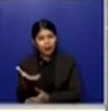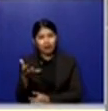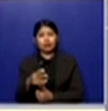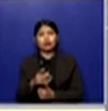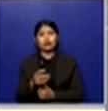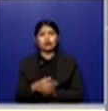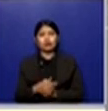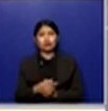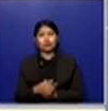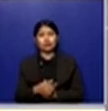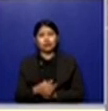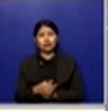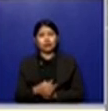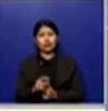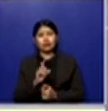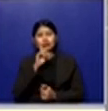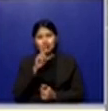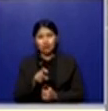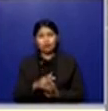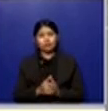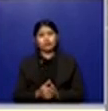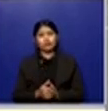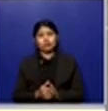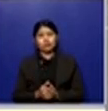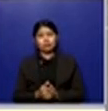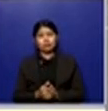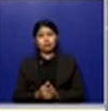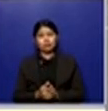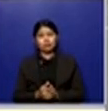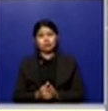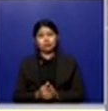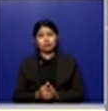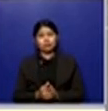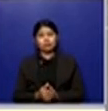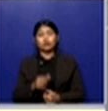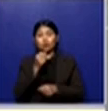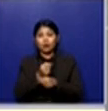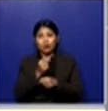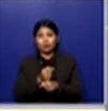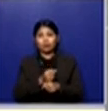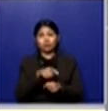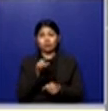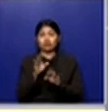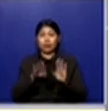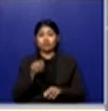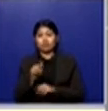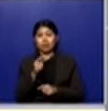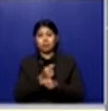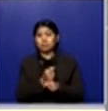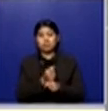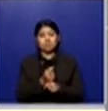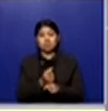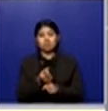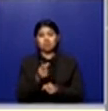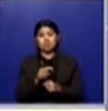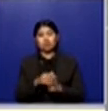ามว่าทำไมถึงเยอะไปหรือเปล่าเพราะว่าถ้าท่านทำเรื่องพวกนี้มากๆผมคิดว่าเป็น